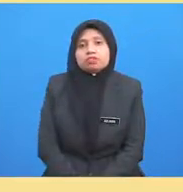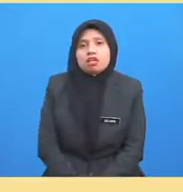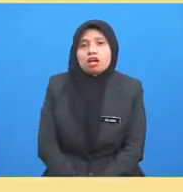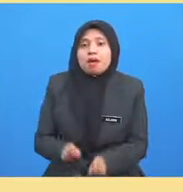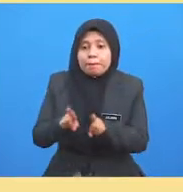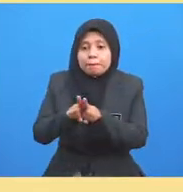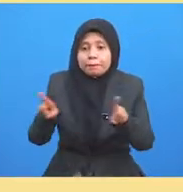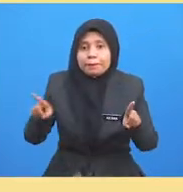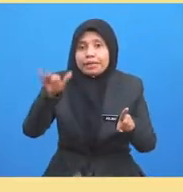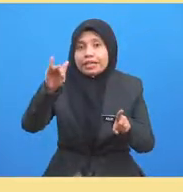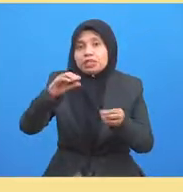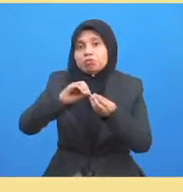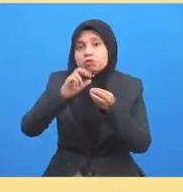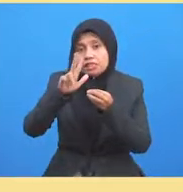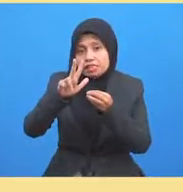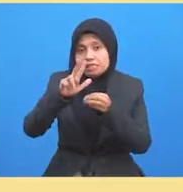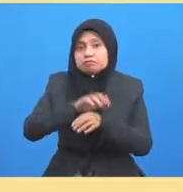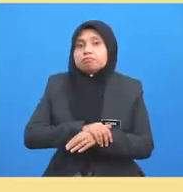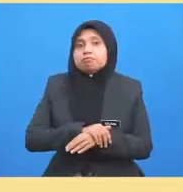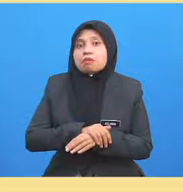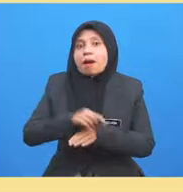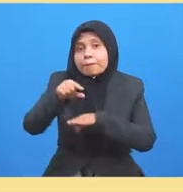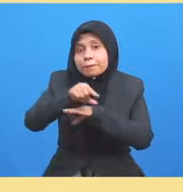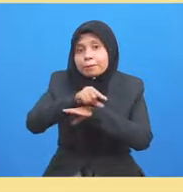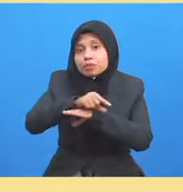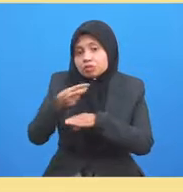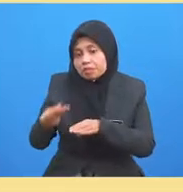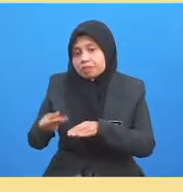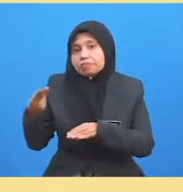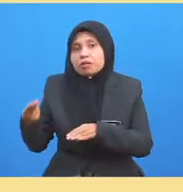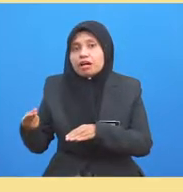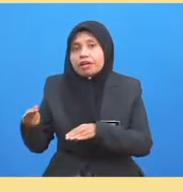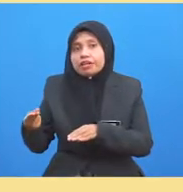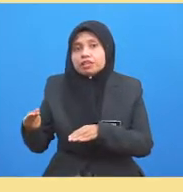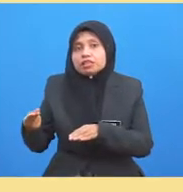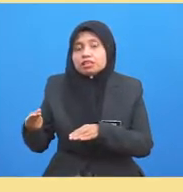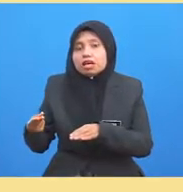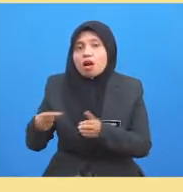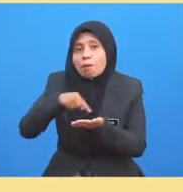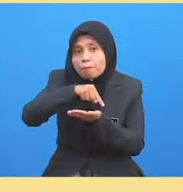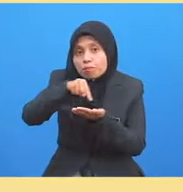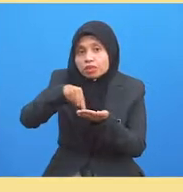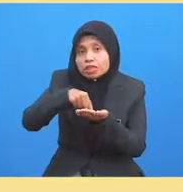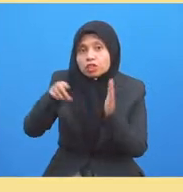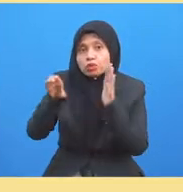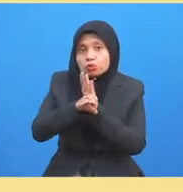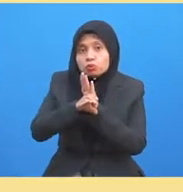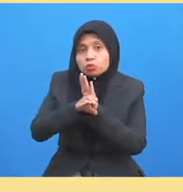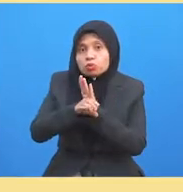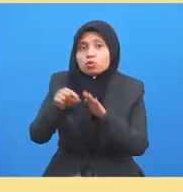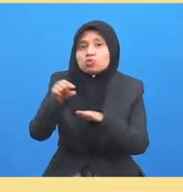Perbandingan yang ketiga adalah dari segi penggunaan bahan. Model olokan dibina